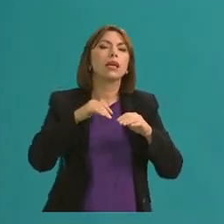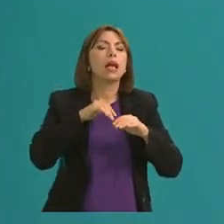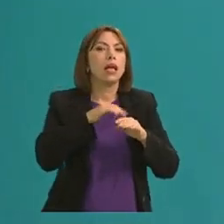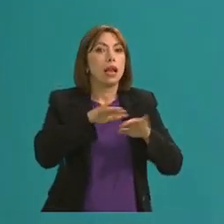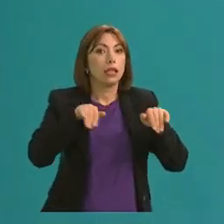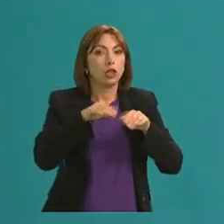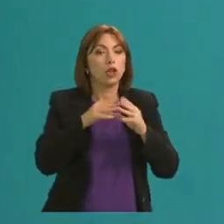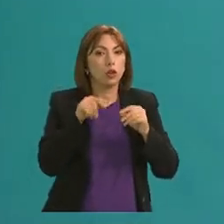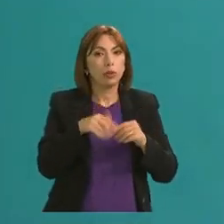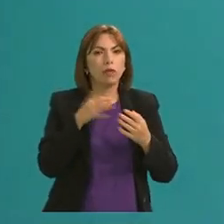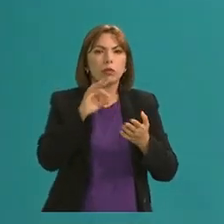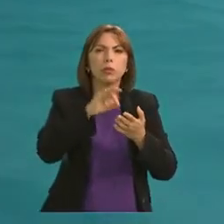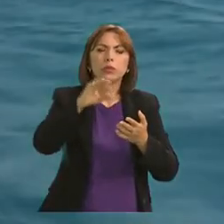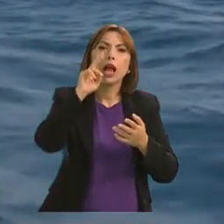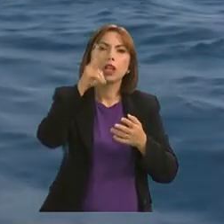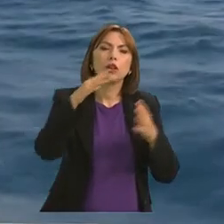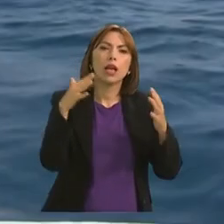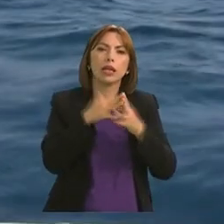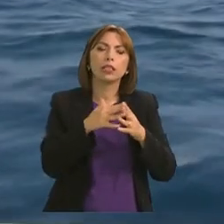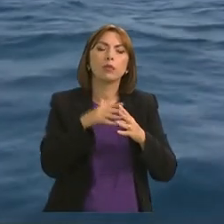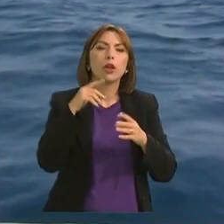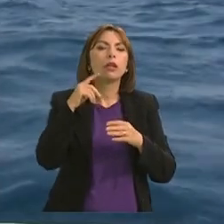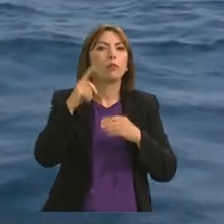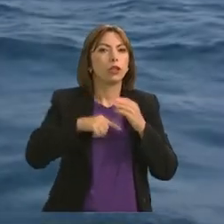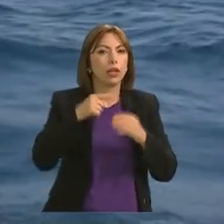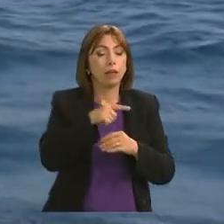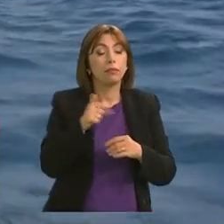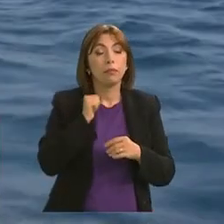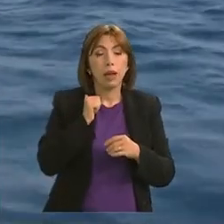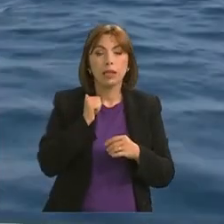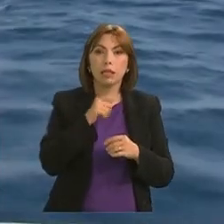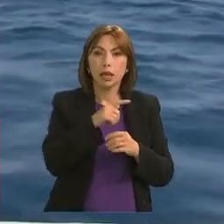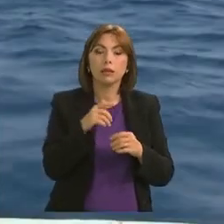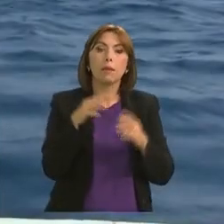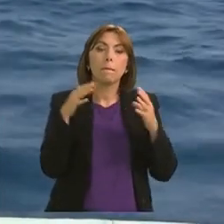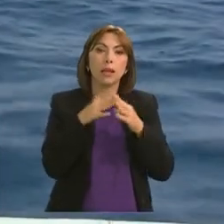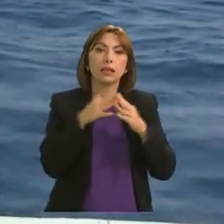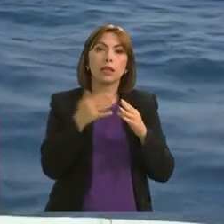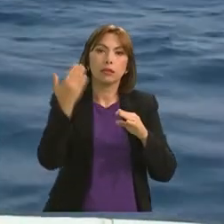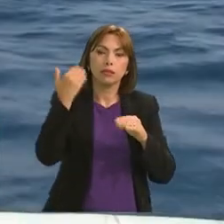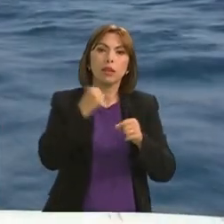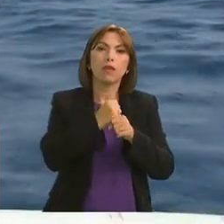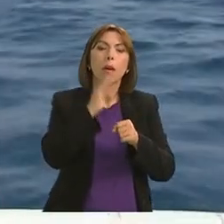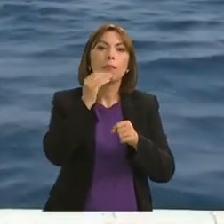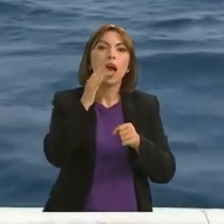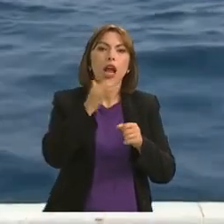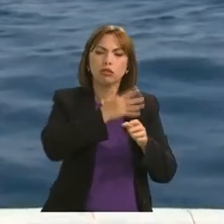1940, în cel de-al doilea război mondial. Marina Militară Română de atunci a amplasat un baraj de mine pentru